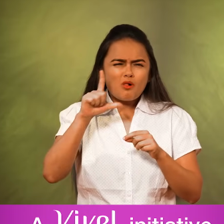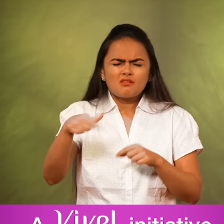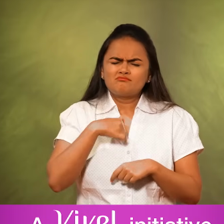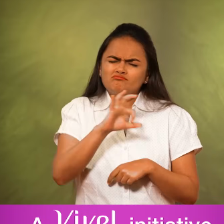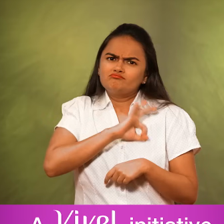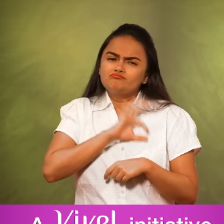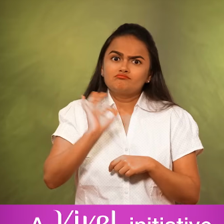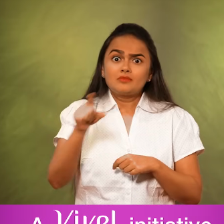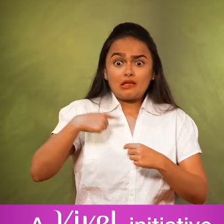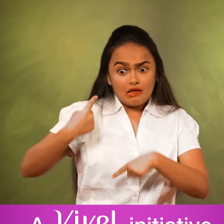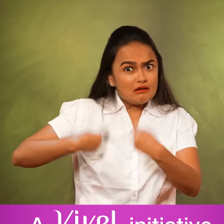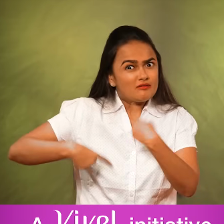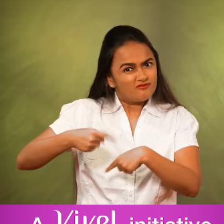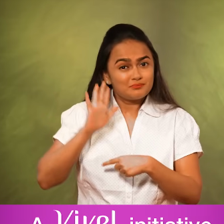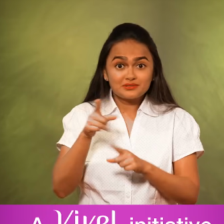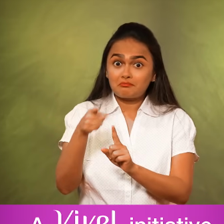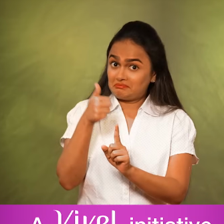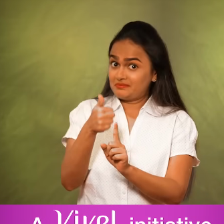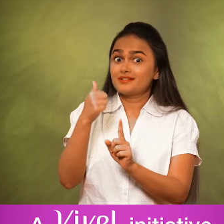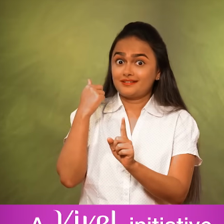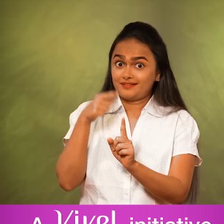my face, and it has become a staple of my